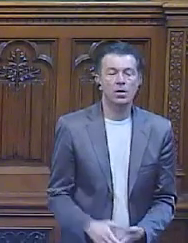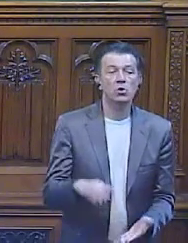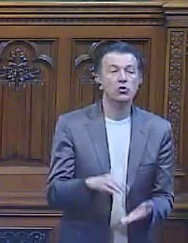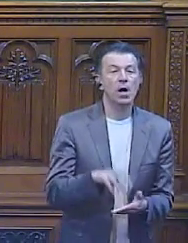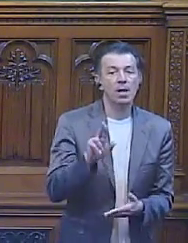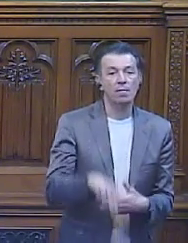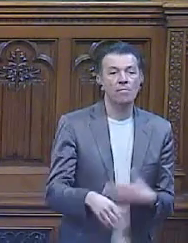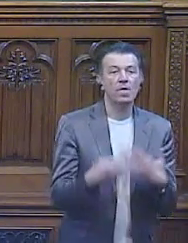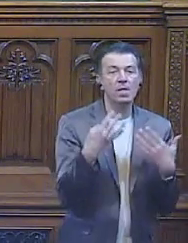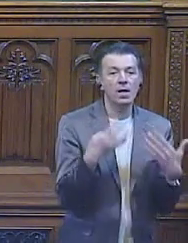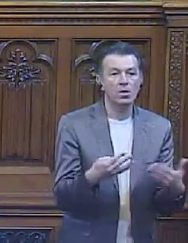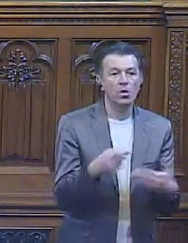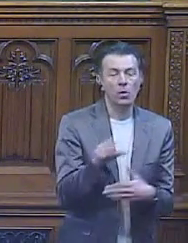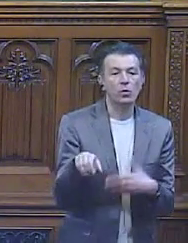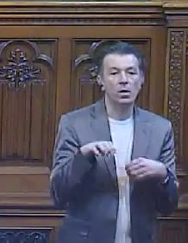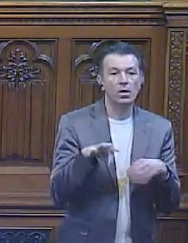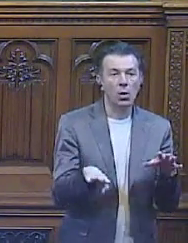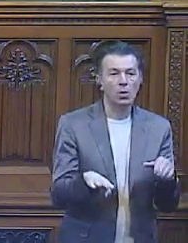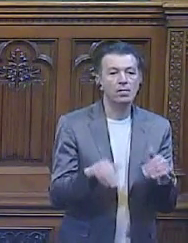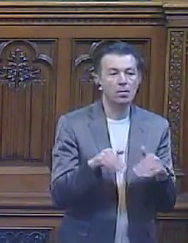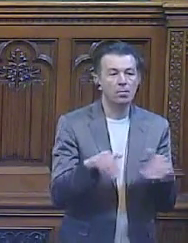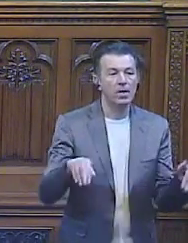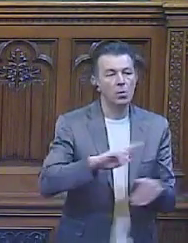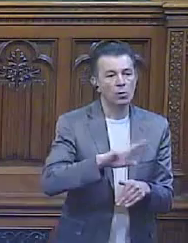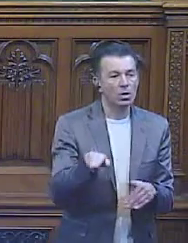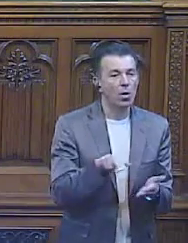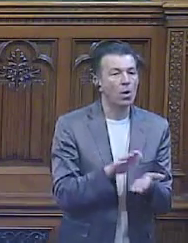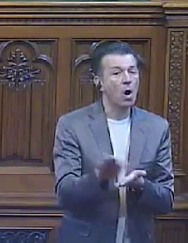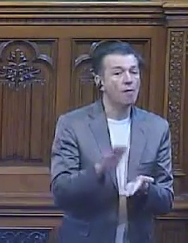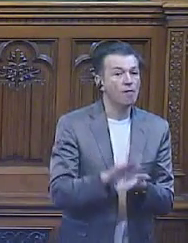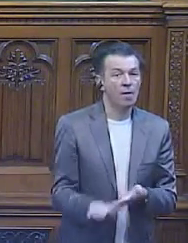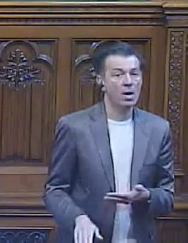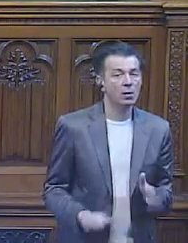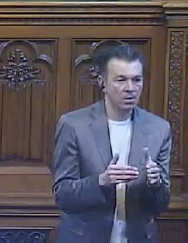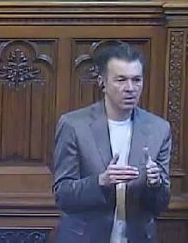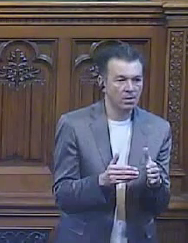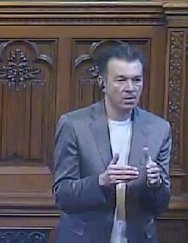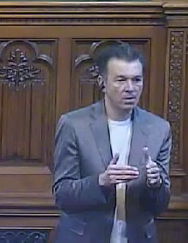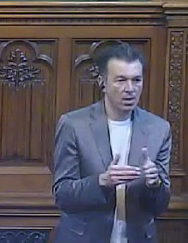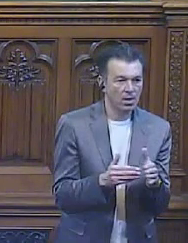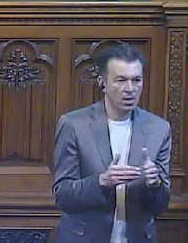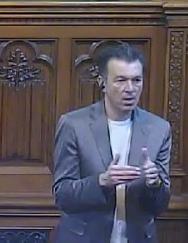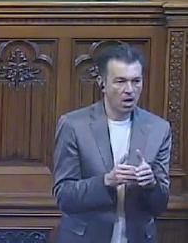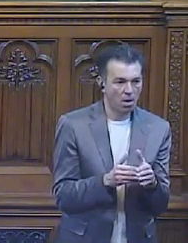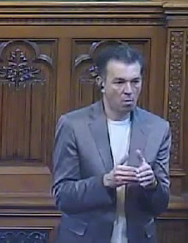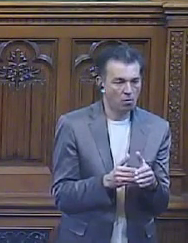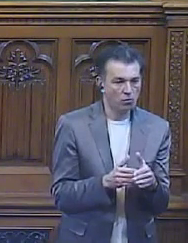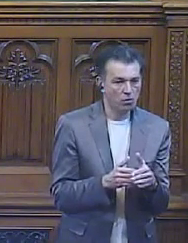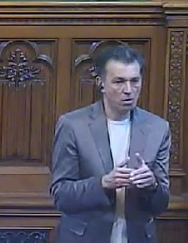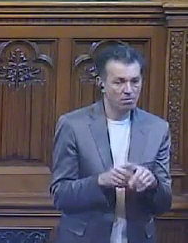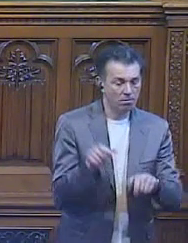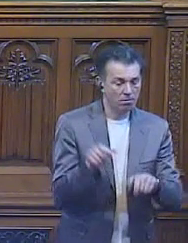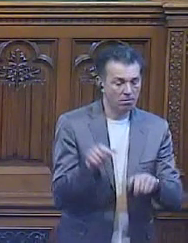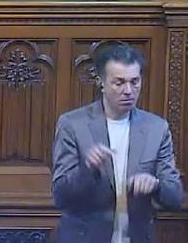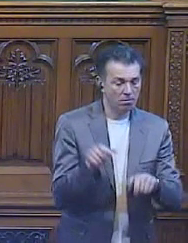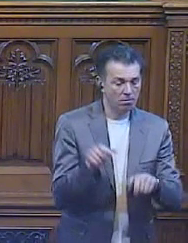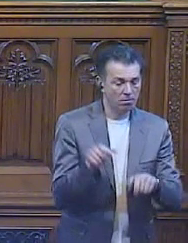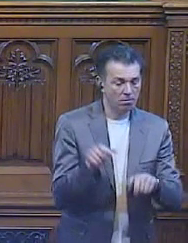Stadt 919 Millionen Euro aufgewendet. Rund 18.000